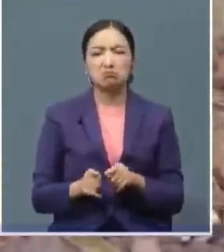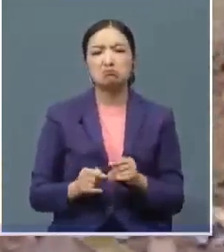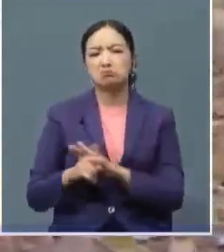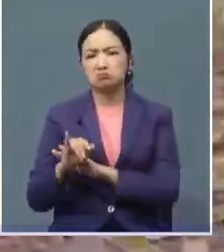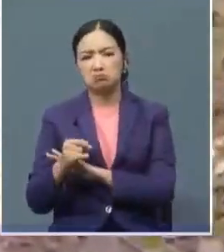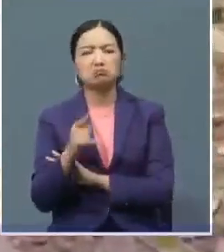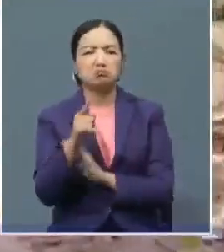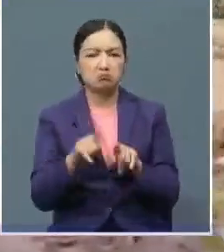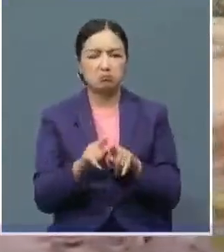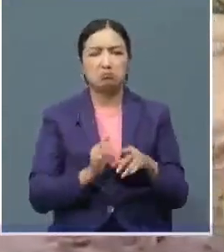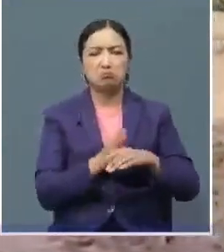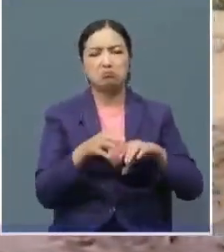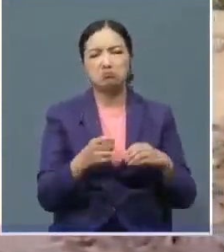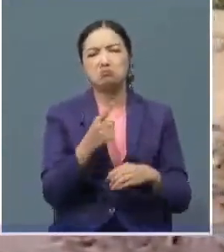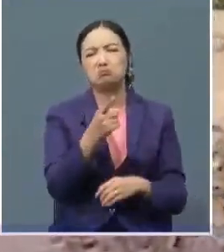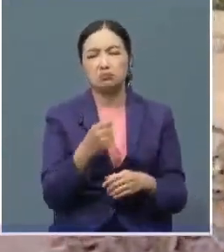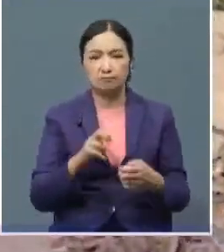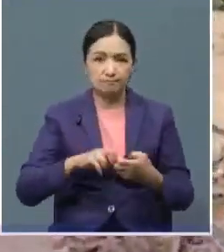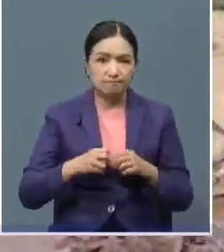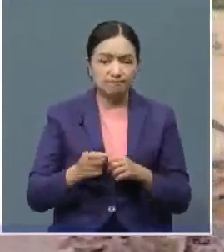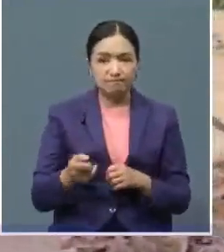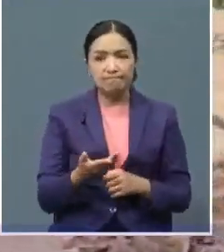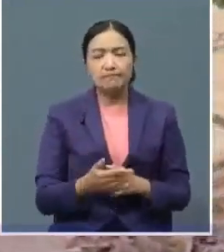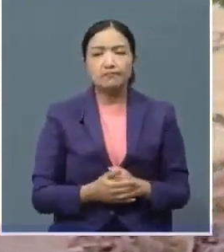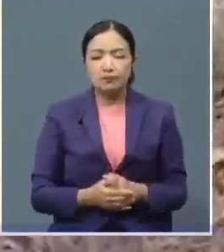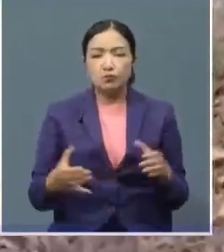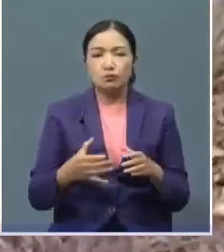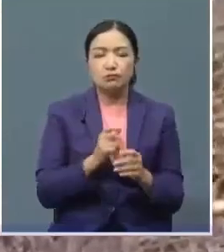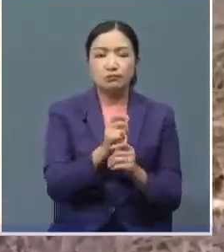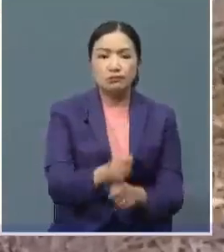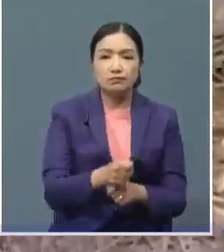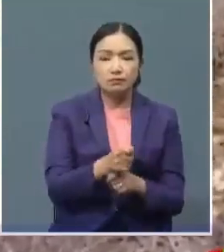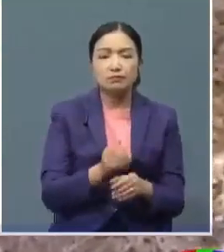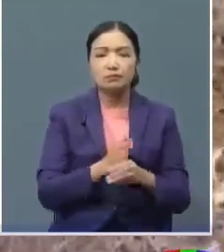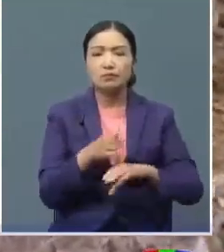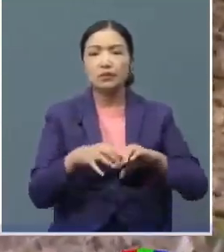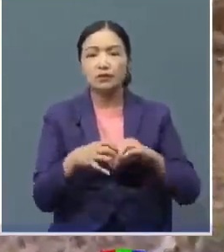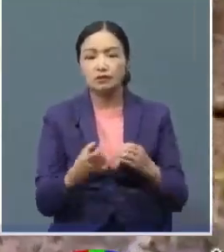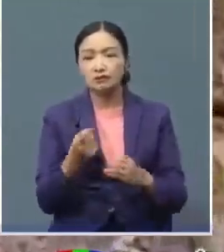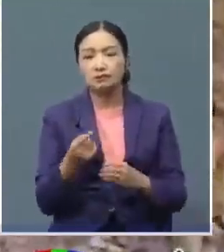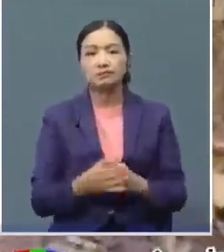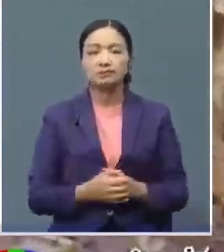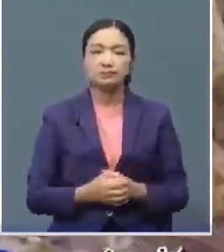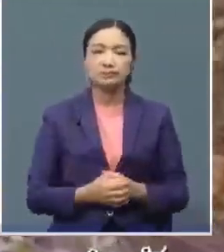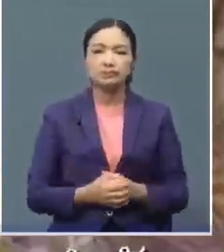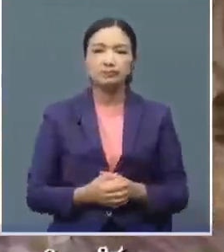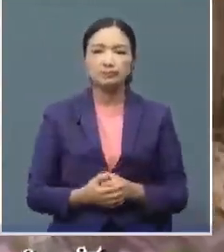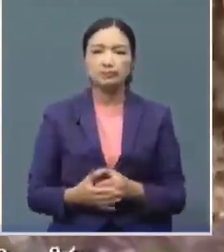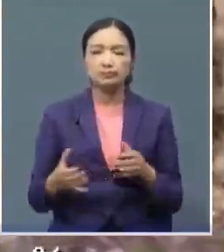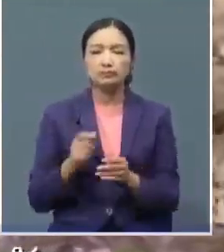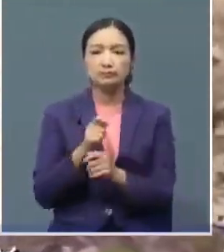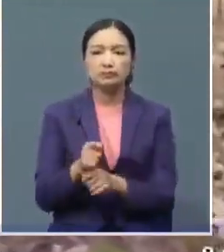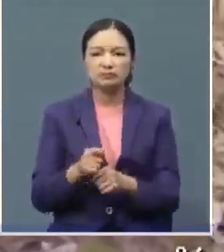ทางเกษตรจังหวัดเนี่ยเขาก็เลยไปฟังปัญหานะฮะซึ่งก็มีกลุ่มเกษตรกรแปลงใหญ่มังคุดตำบบลช้างซ้ายนะฮะแล้วก็ยังมีกลุ่ม